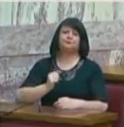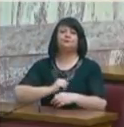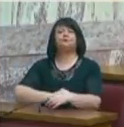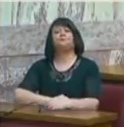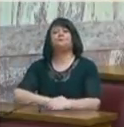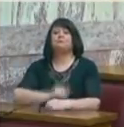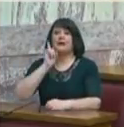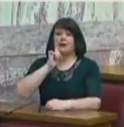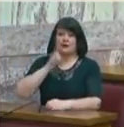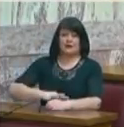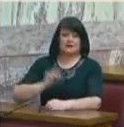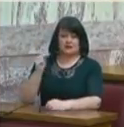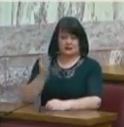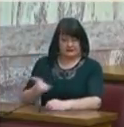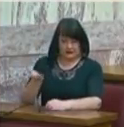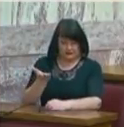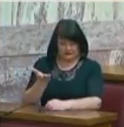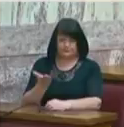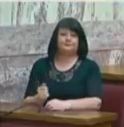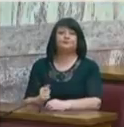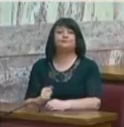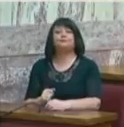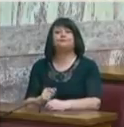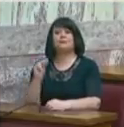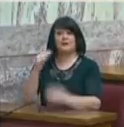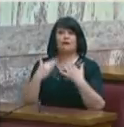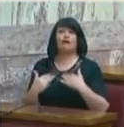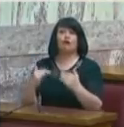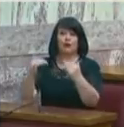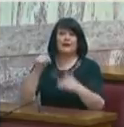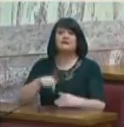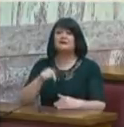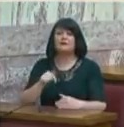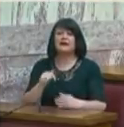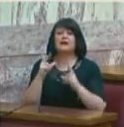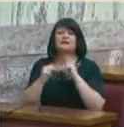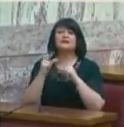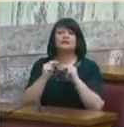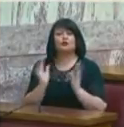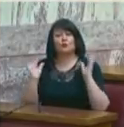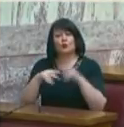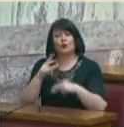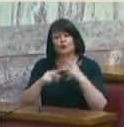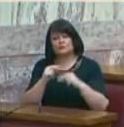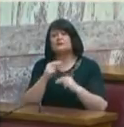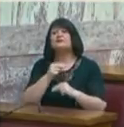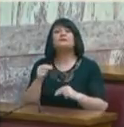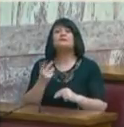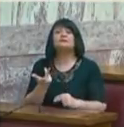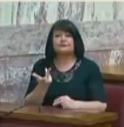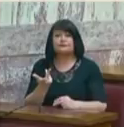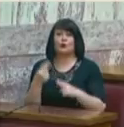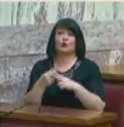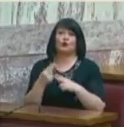Κυρίες και κύριοι συνάδελφοι, η Εθνική Αντιπροσωπεία καλείται σήμερα να συζητήσει για τα